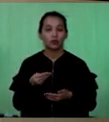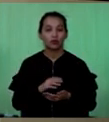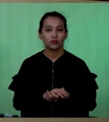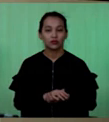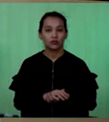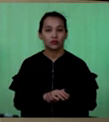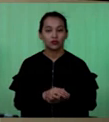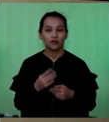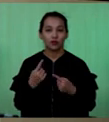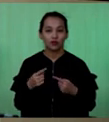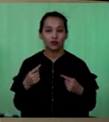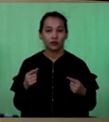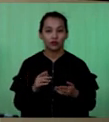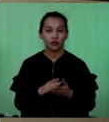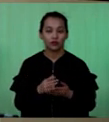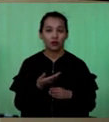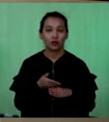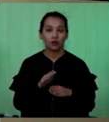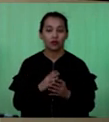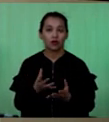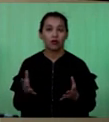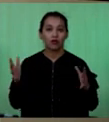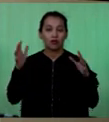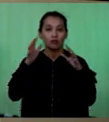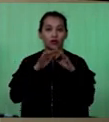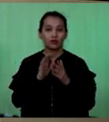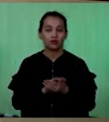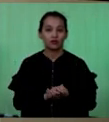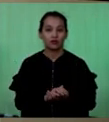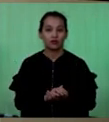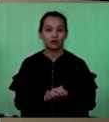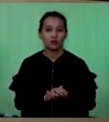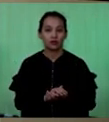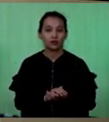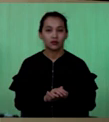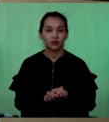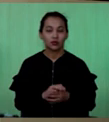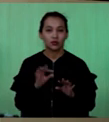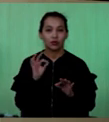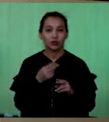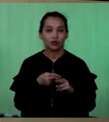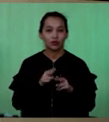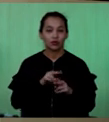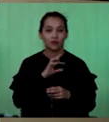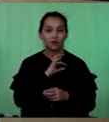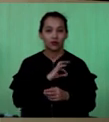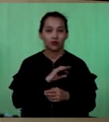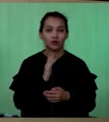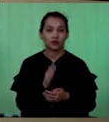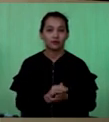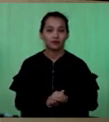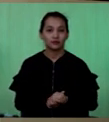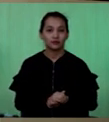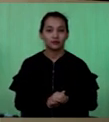arpa, sholi kabi og'ir qoplarda joylangan yuklarni o'lchash uchun foydalaniladigan